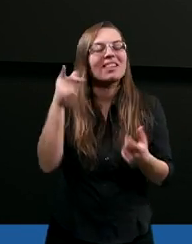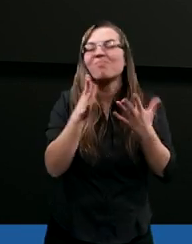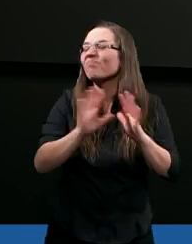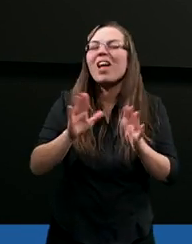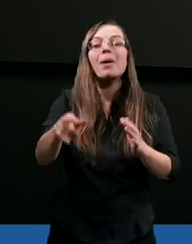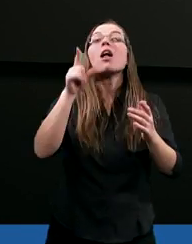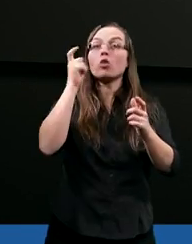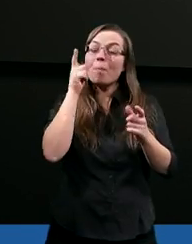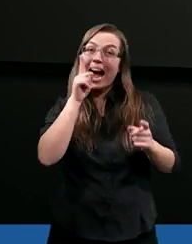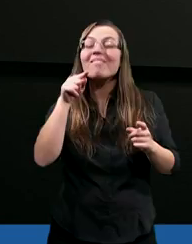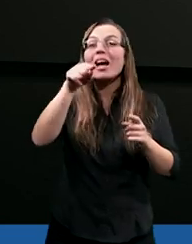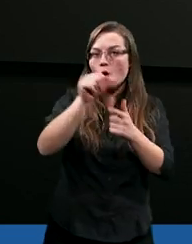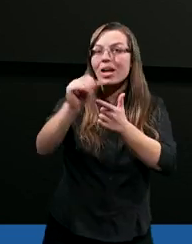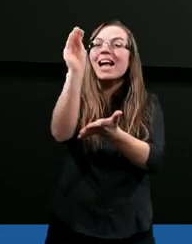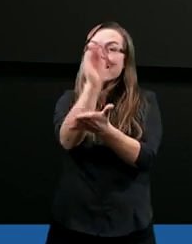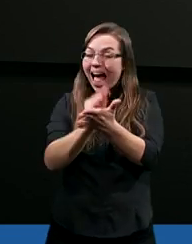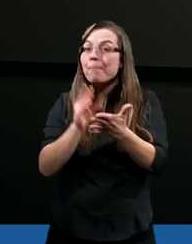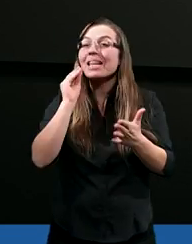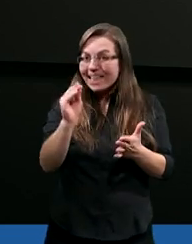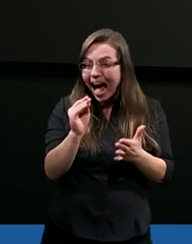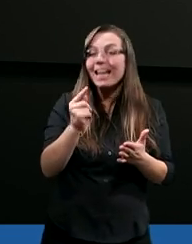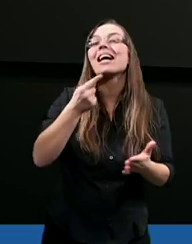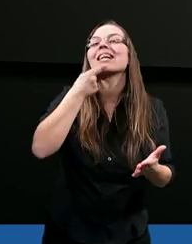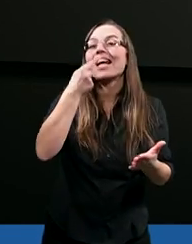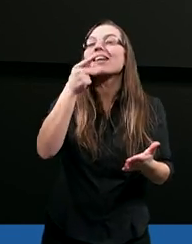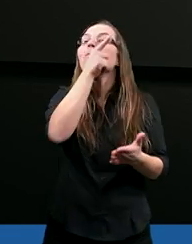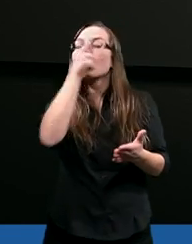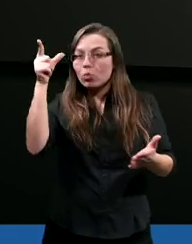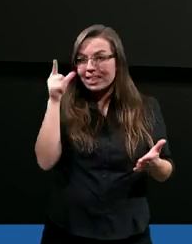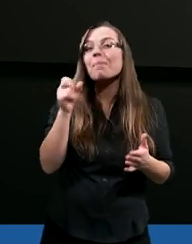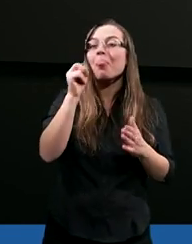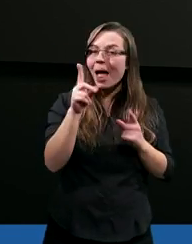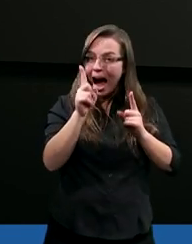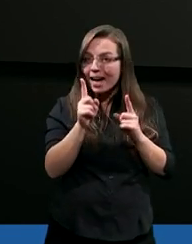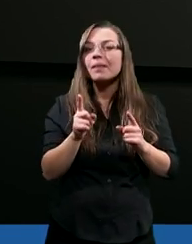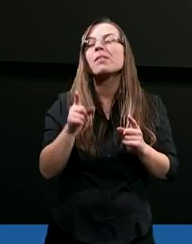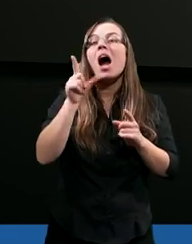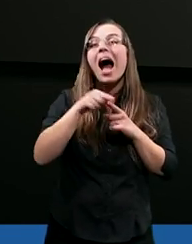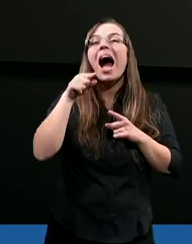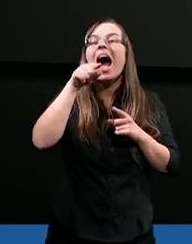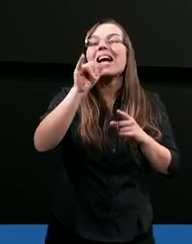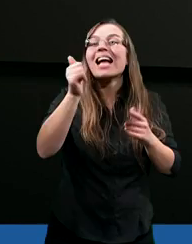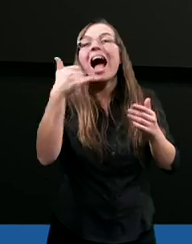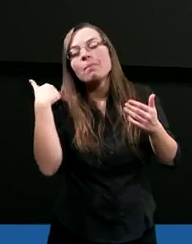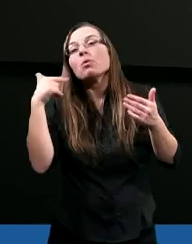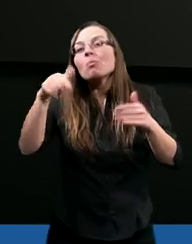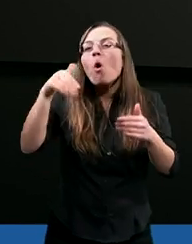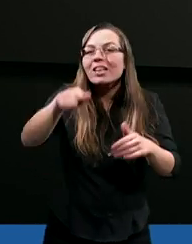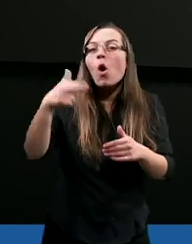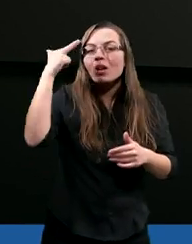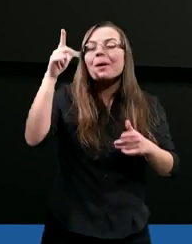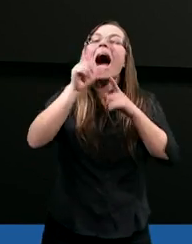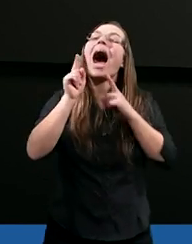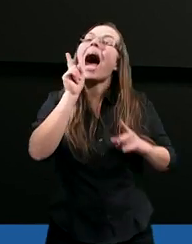Co prawda napisane to jest językiem ludzkim, no, bo jakbyśmy to mogli zrozumieć,